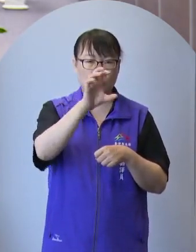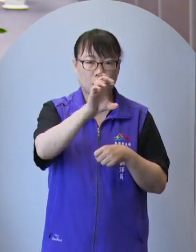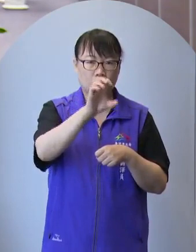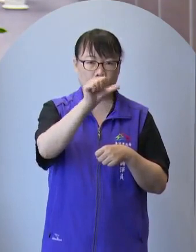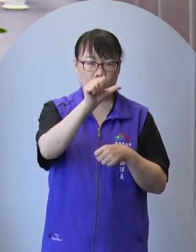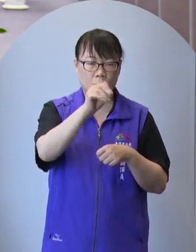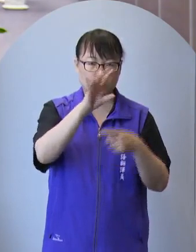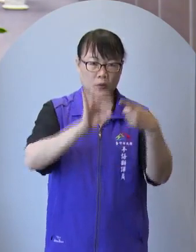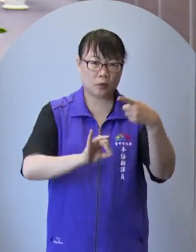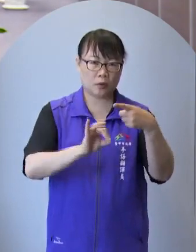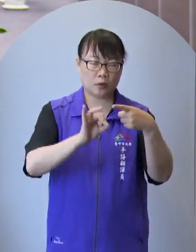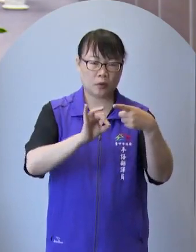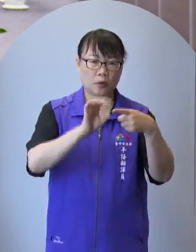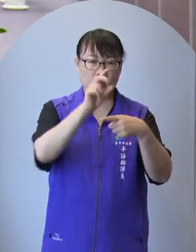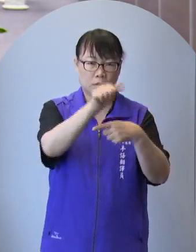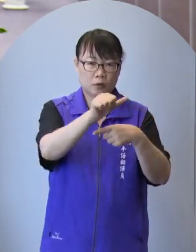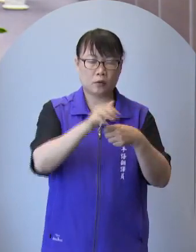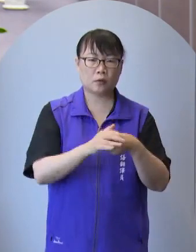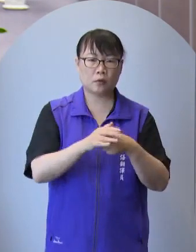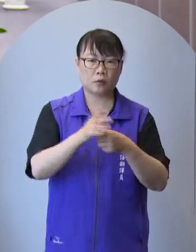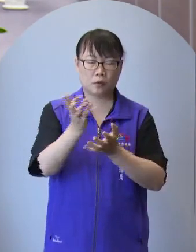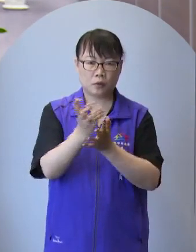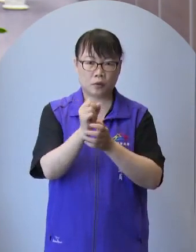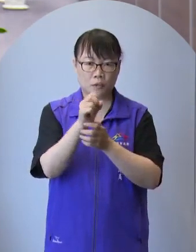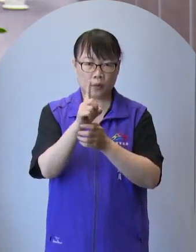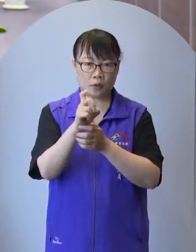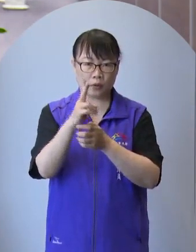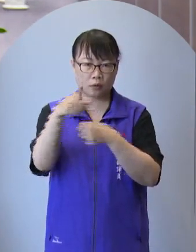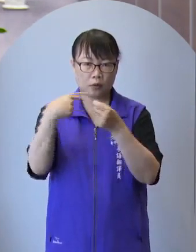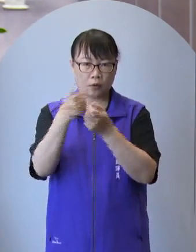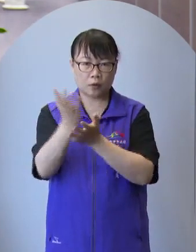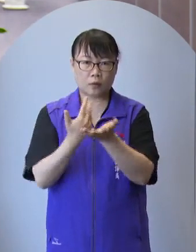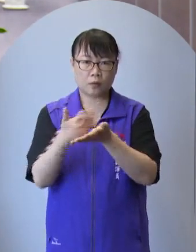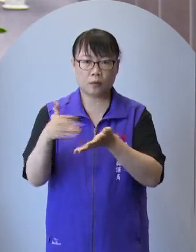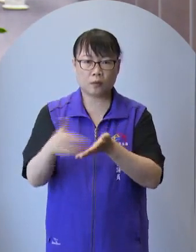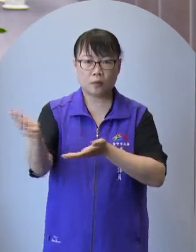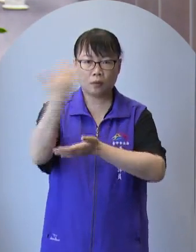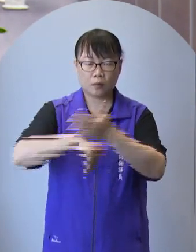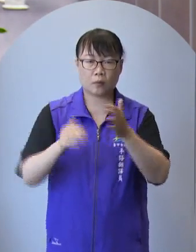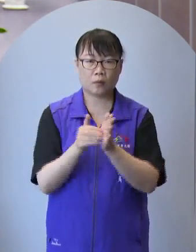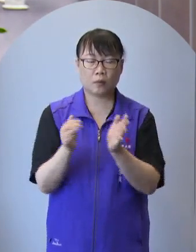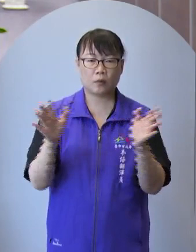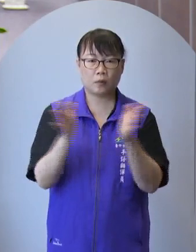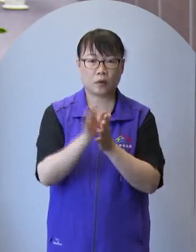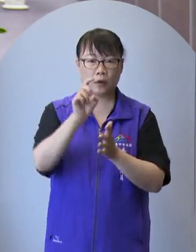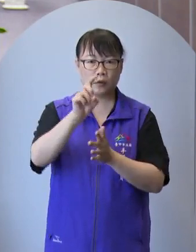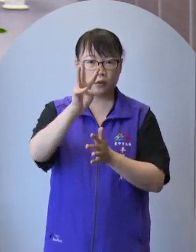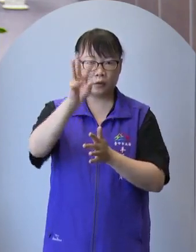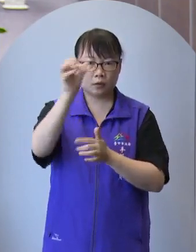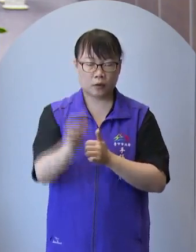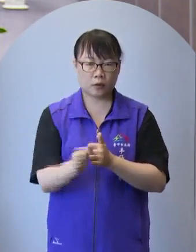6959万2千元，比例5%，以编列112年度预算，合计